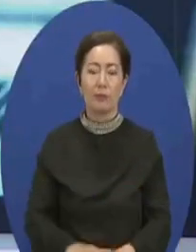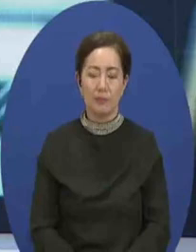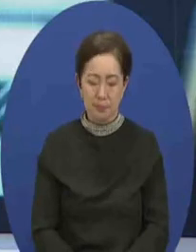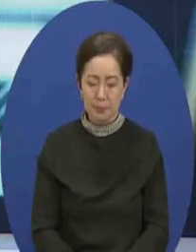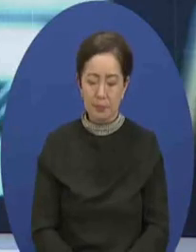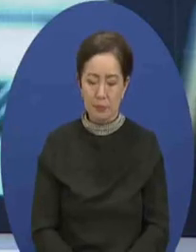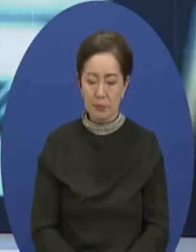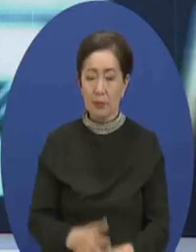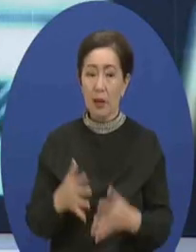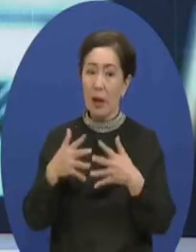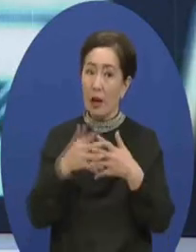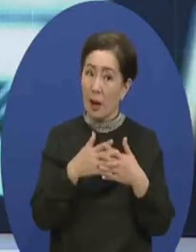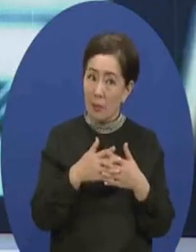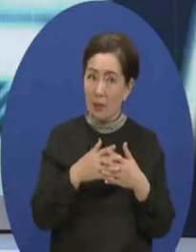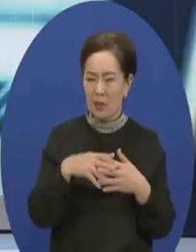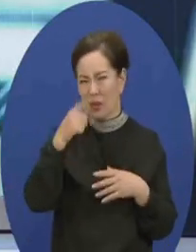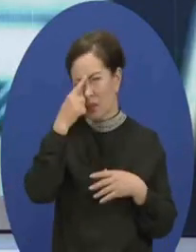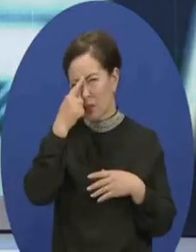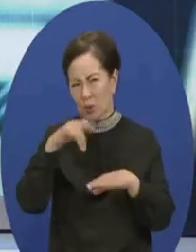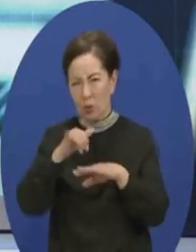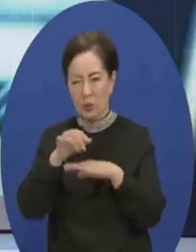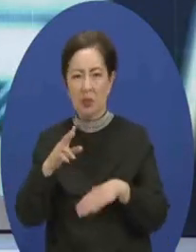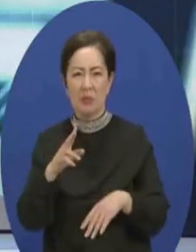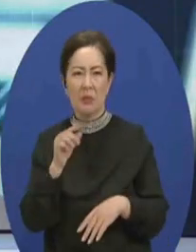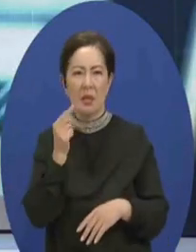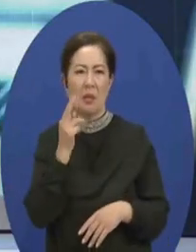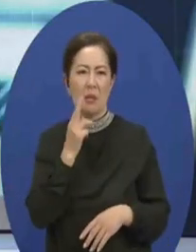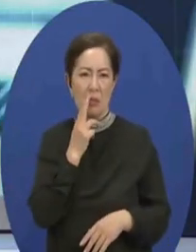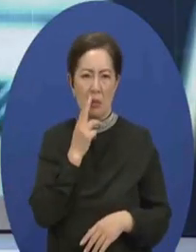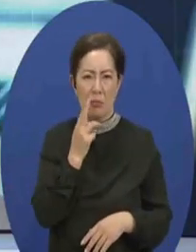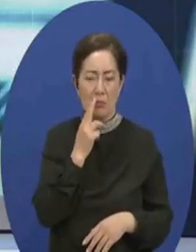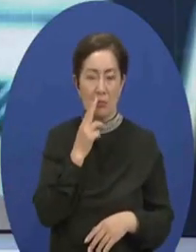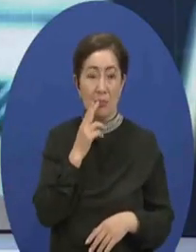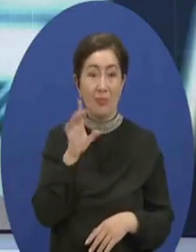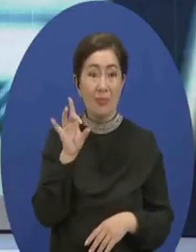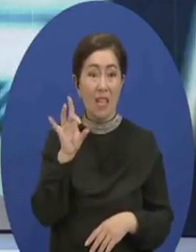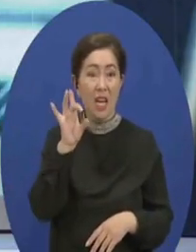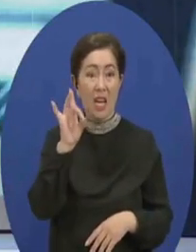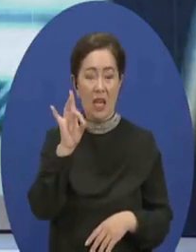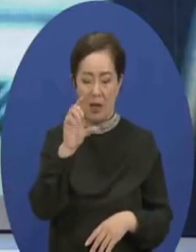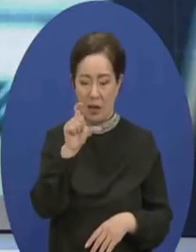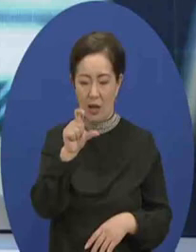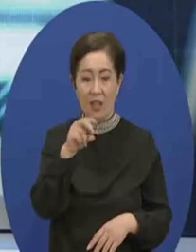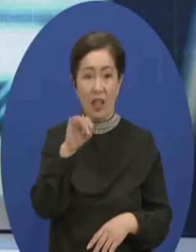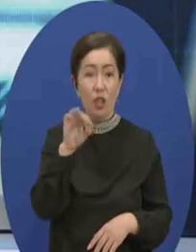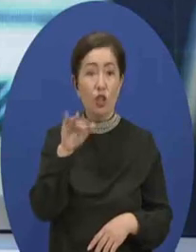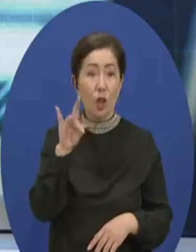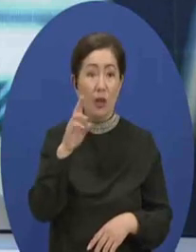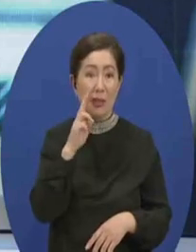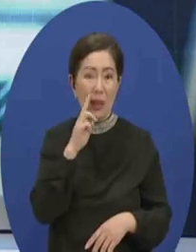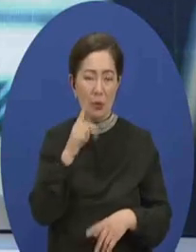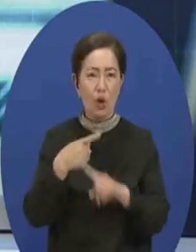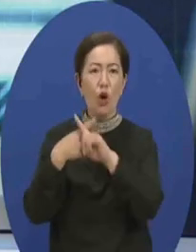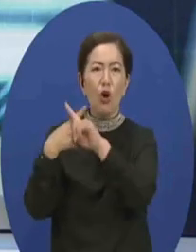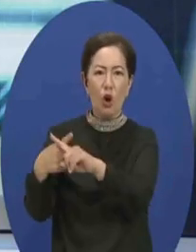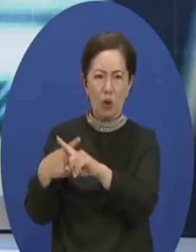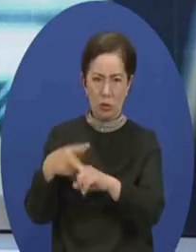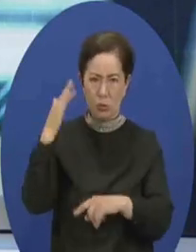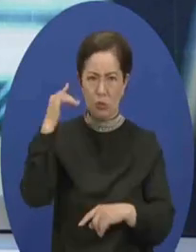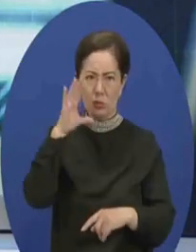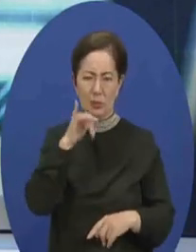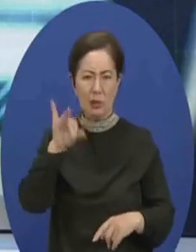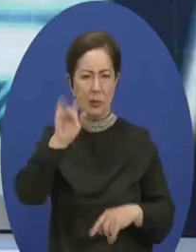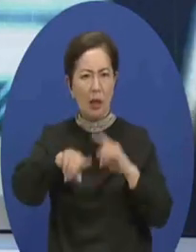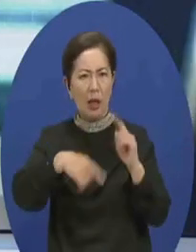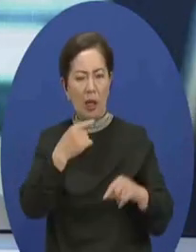Америк болон энэхүү улсуудад электрон тамхи худалдаа авахыг хориглосон. Харин манай улсад электрон тамхины хяналт хууль дүрэм байдгүйгээс өс рүүийн илүүтэй